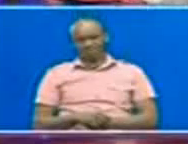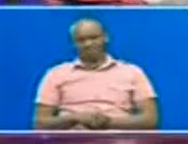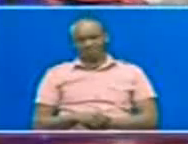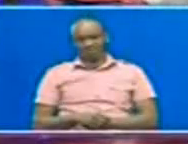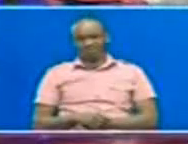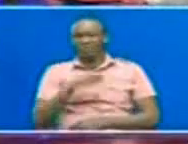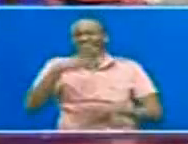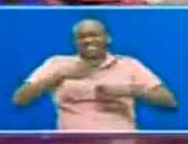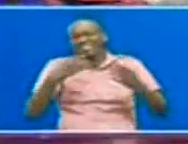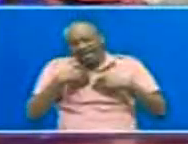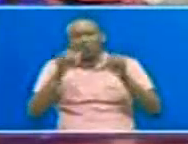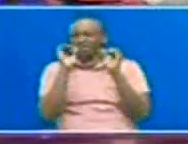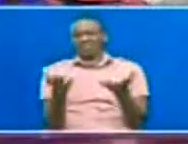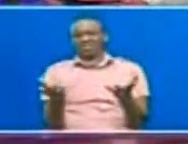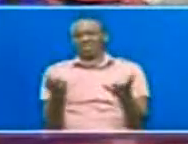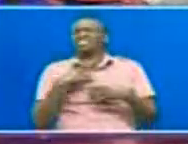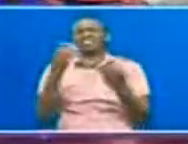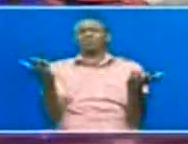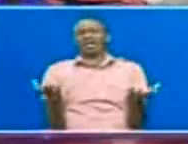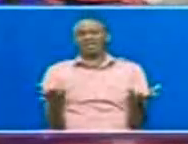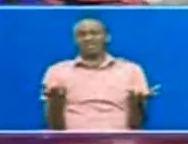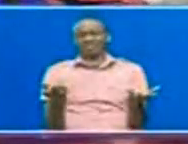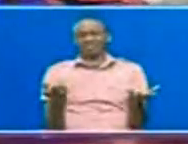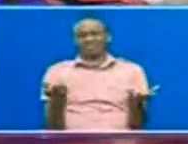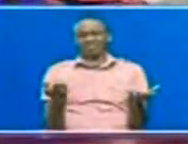Yani hamuna interest. Yani interest mnipeleka wapi?